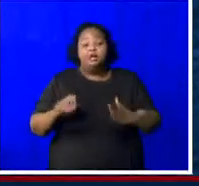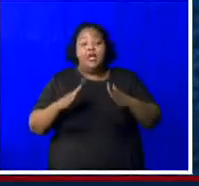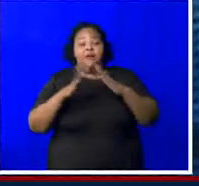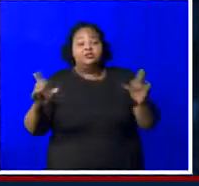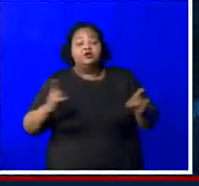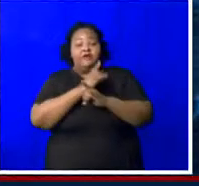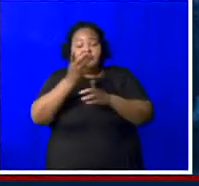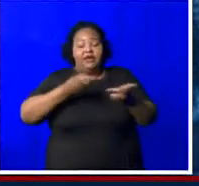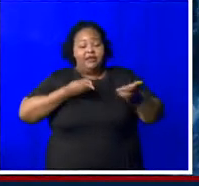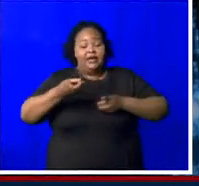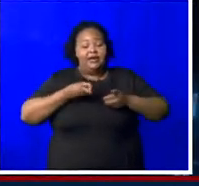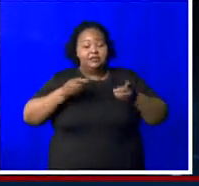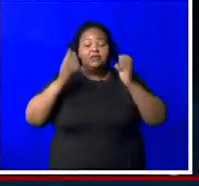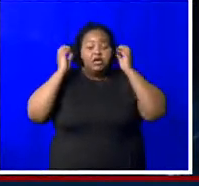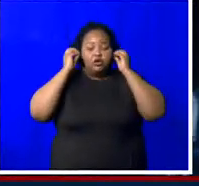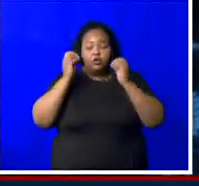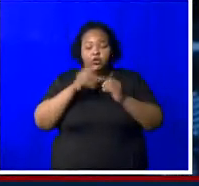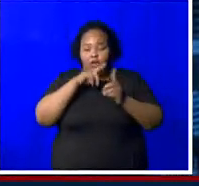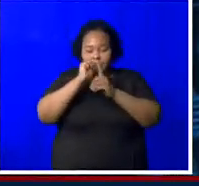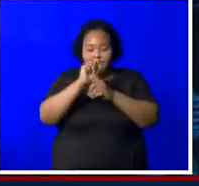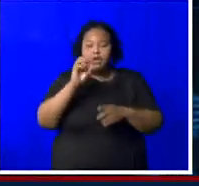Dokotela Tindzabeni dakusihlwa.